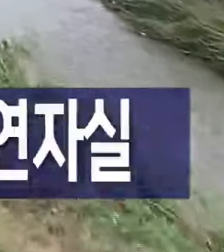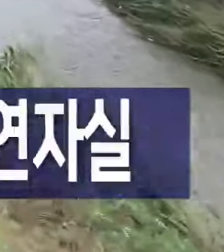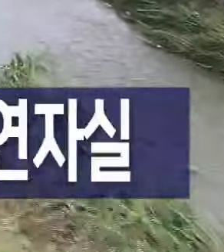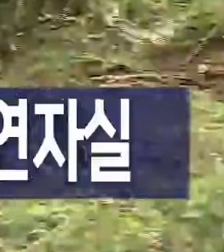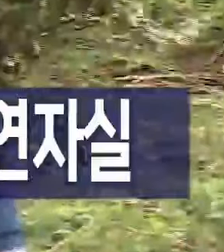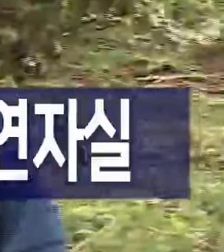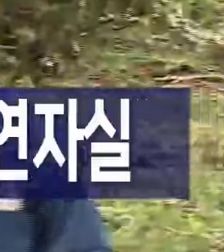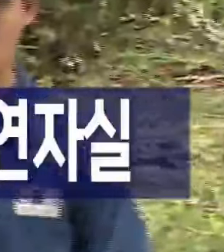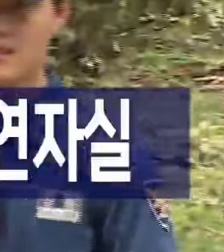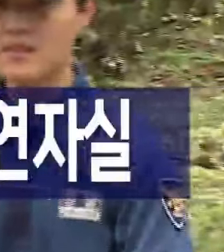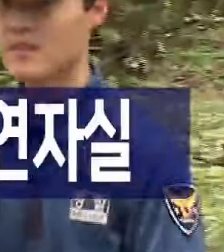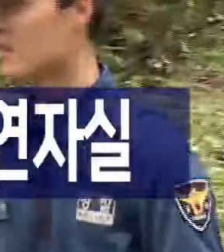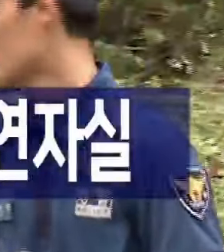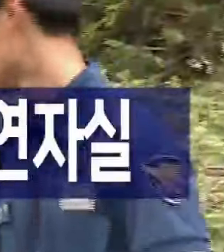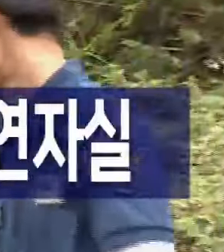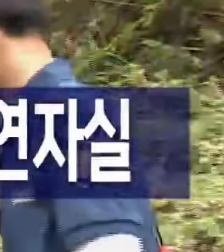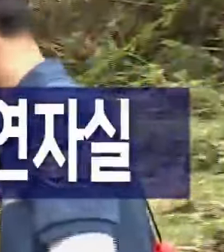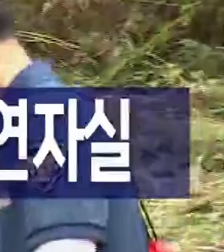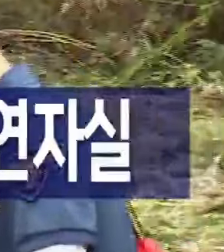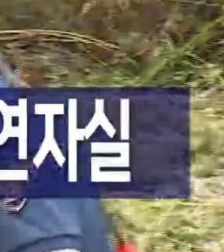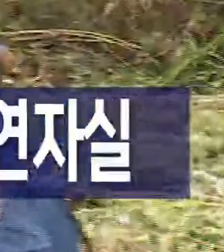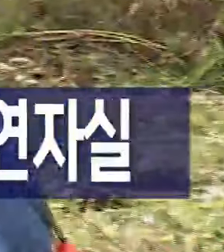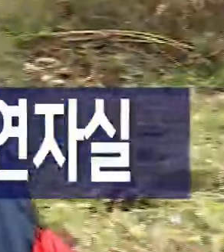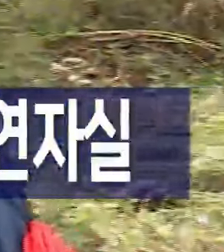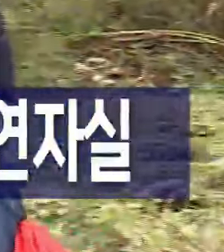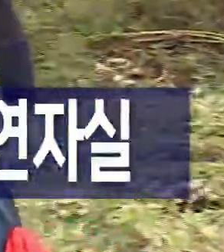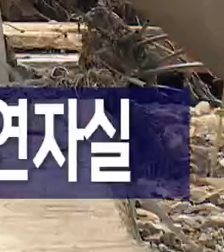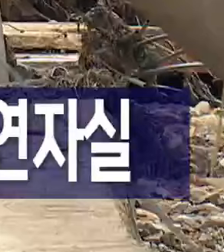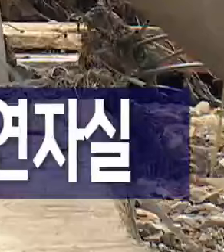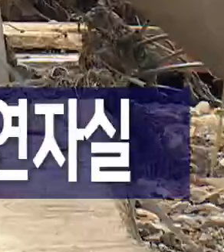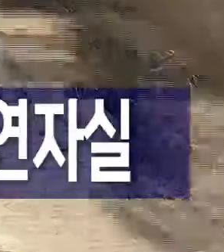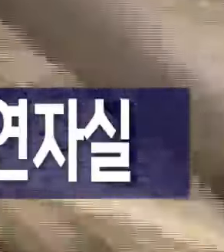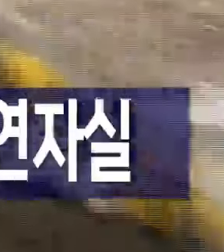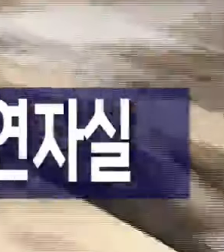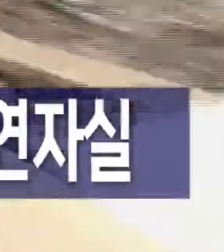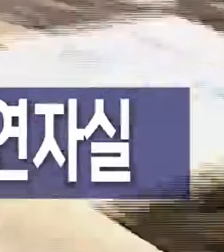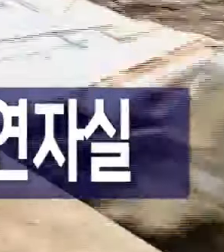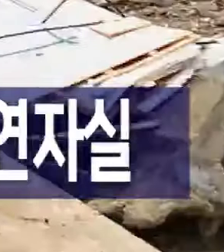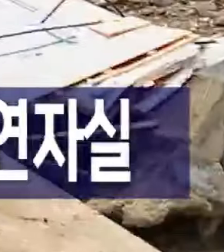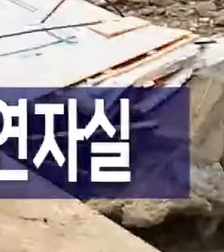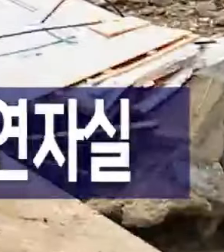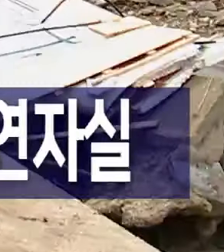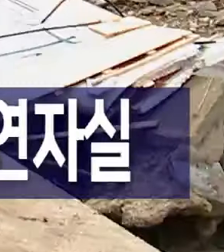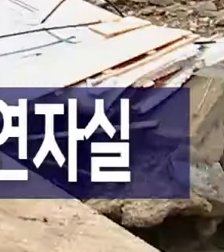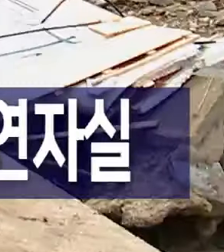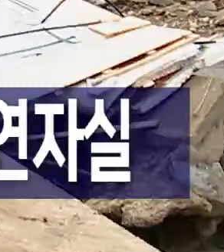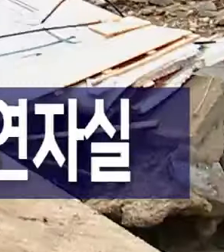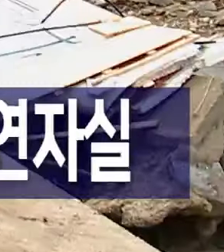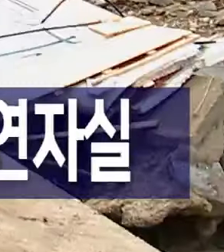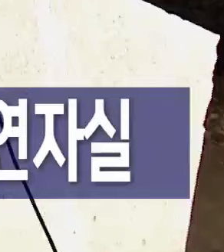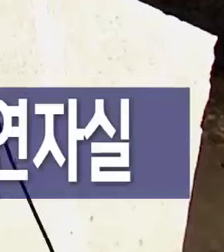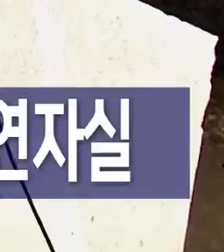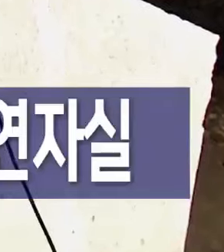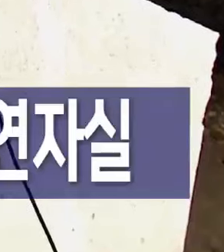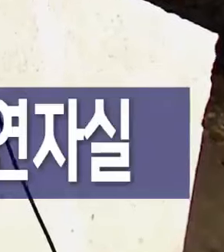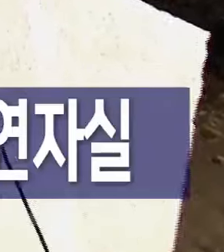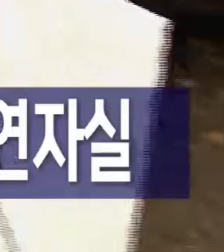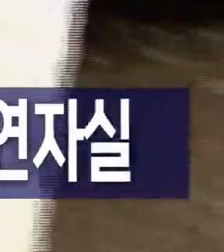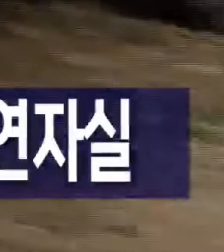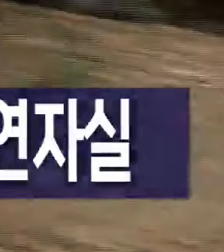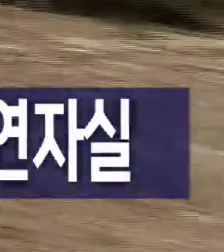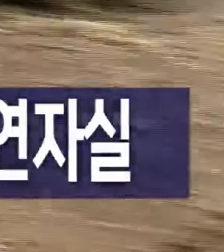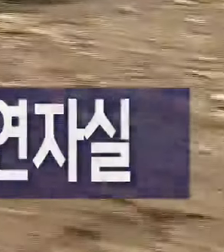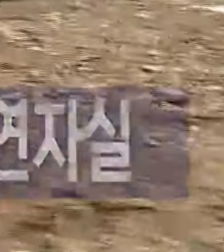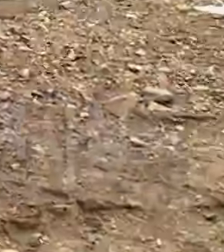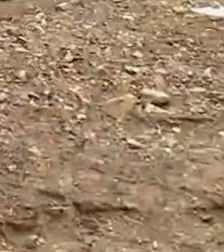주민들이 어떻게 복구할지 엄두를 내지 못하고 있습니다. 도로가 망가져 차량 접근이 안 되고 전기와 수도까지 끊어진